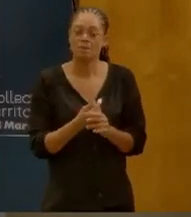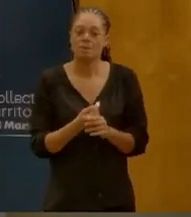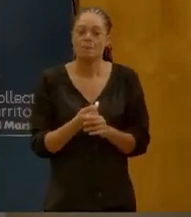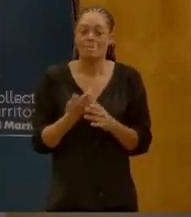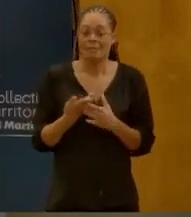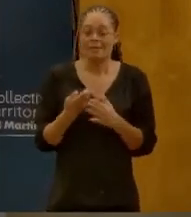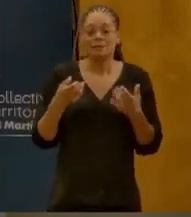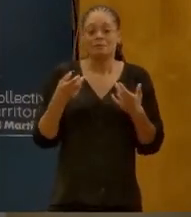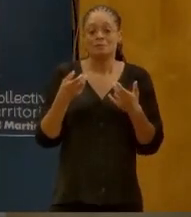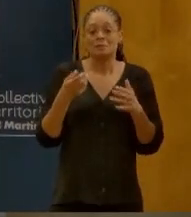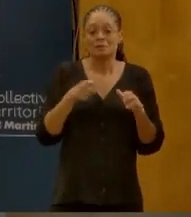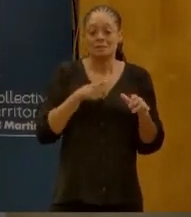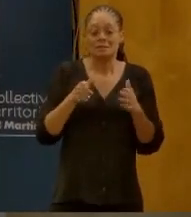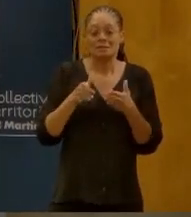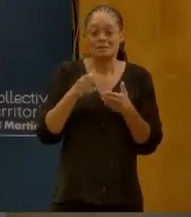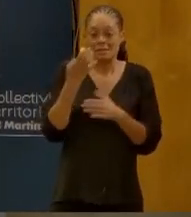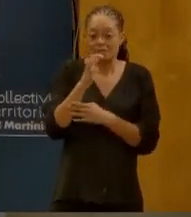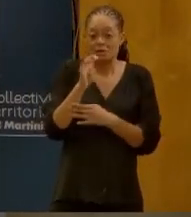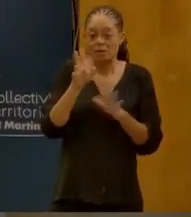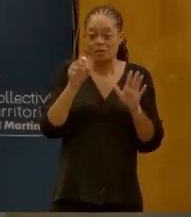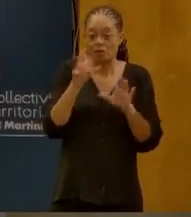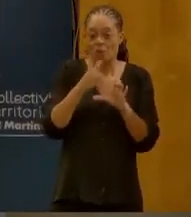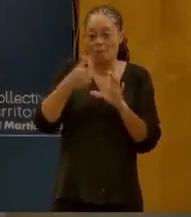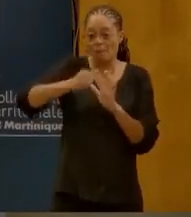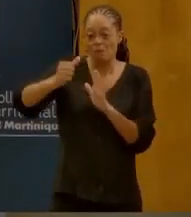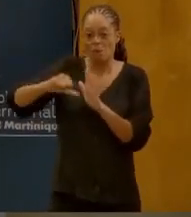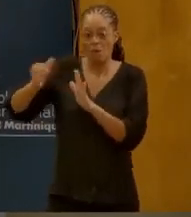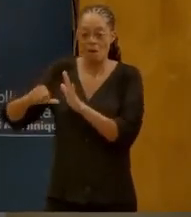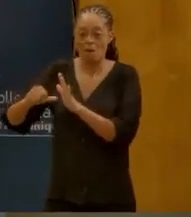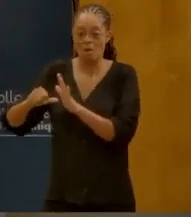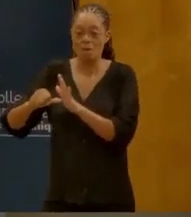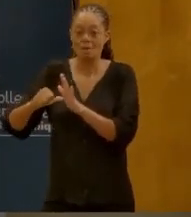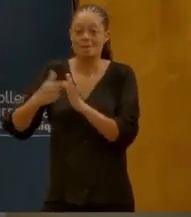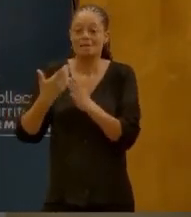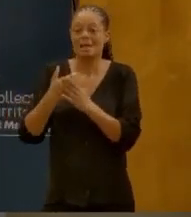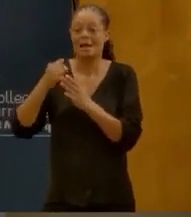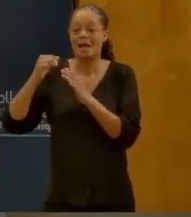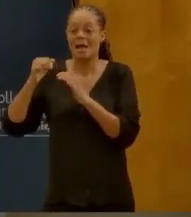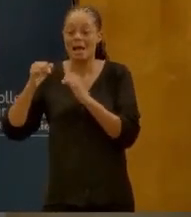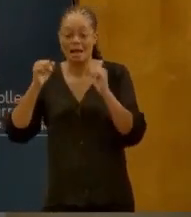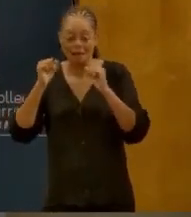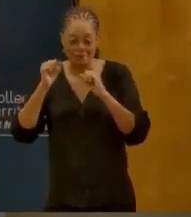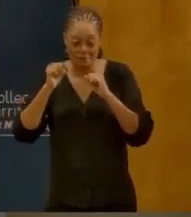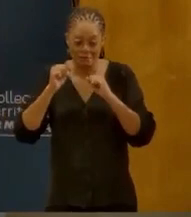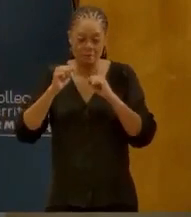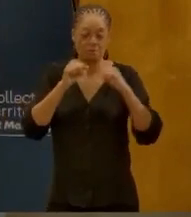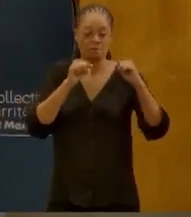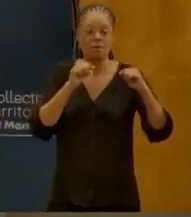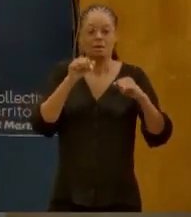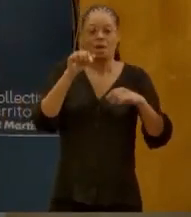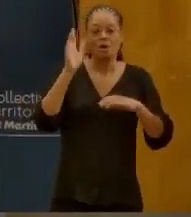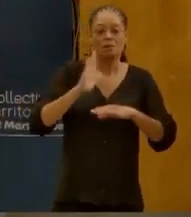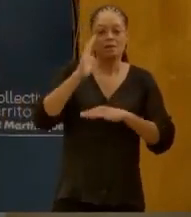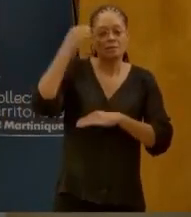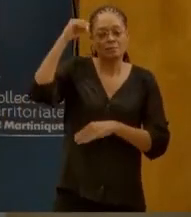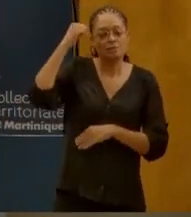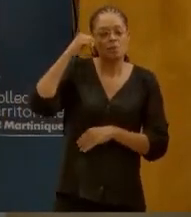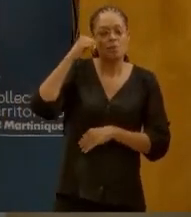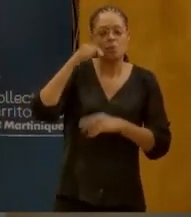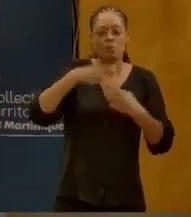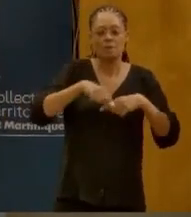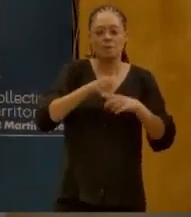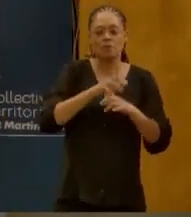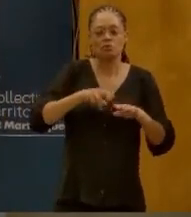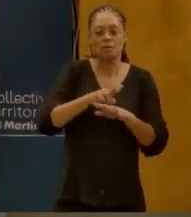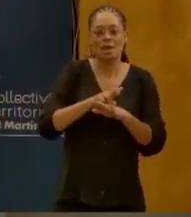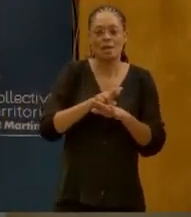480 € par mois. Et c'est, je le répète, d'accord parti, voilà, avec l'ancien président du comité régional, donc M.